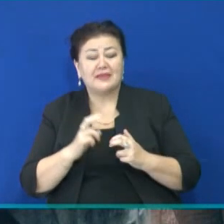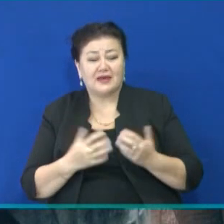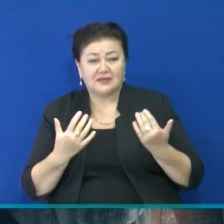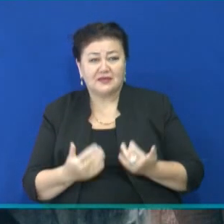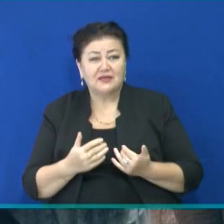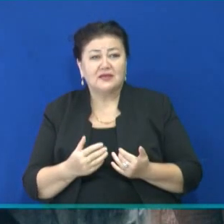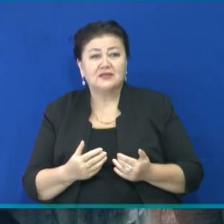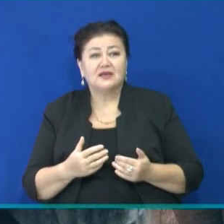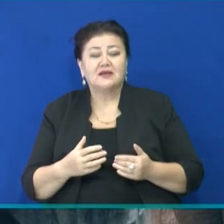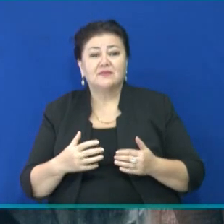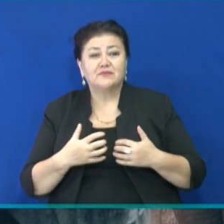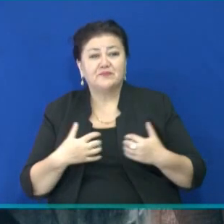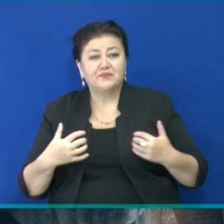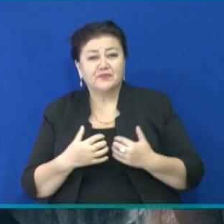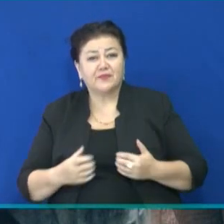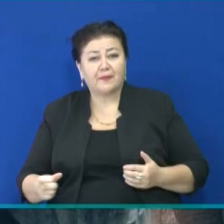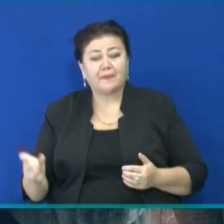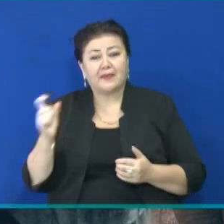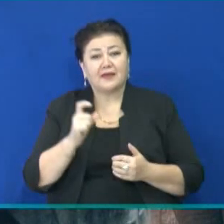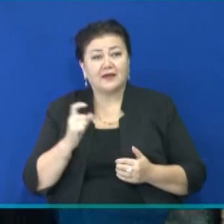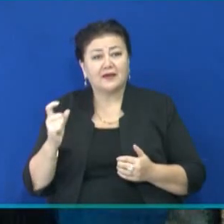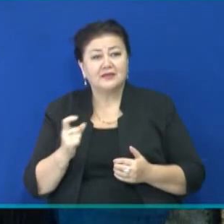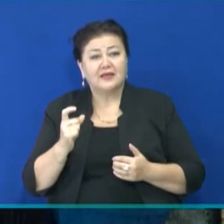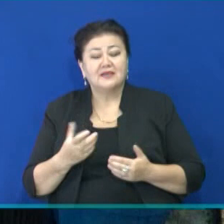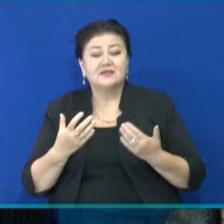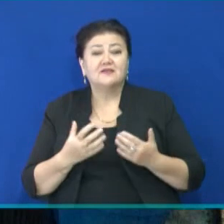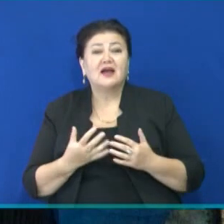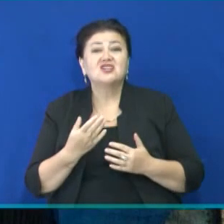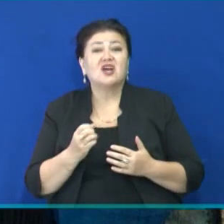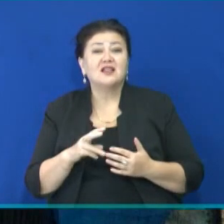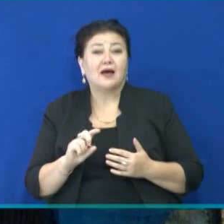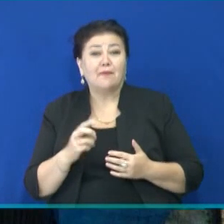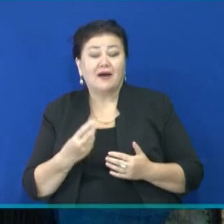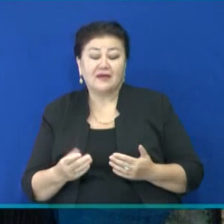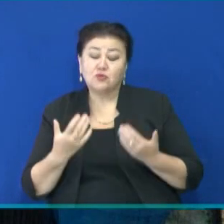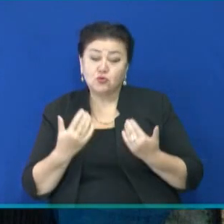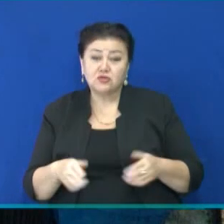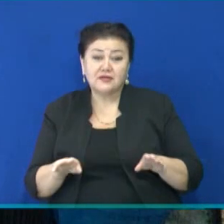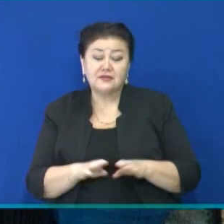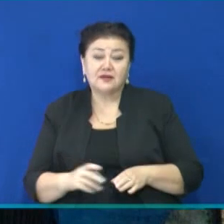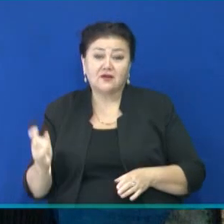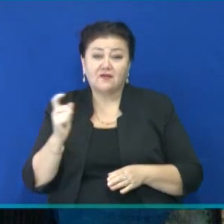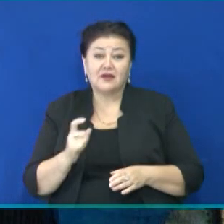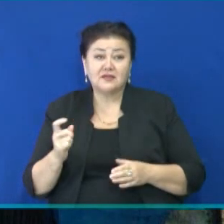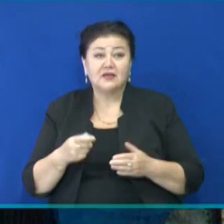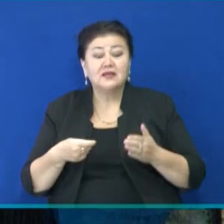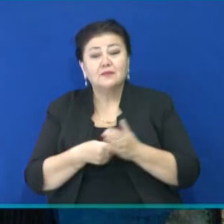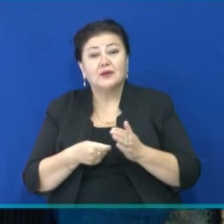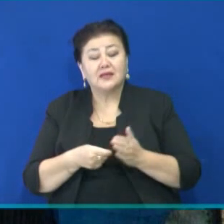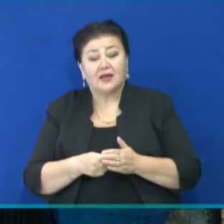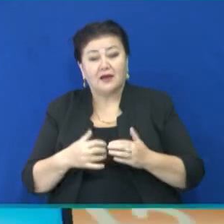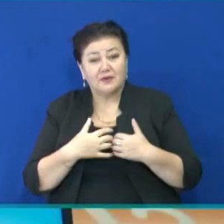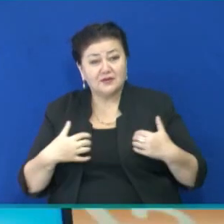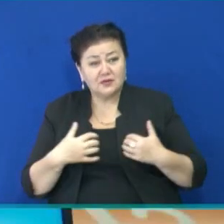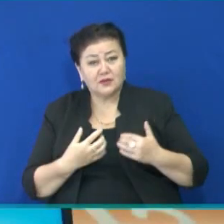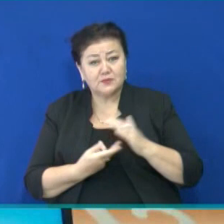серіктестігі мал шаруашылығы кешенін құру, Шалабай жауапкершілігі шектеулі серіктестігі 1000 бас ірі қара малды бордақылау алаңын салу